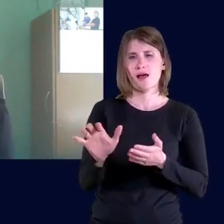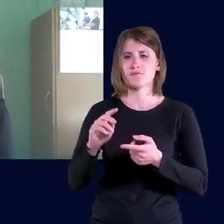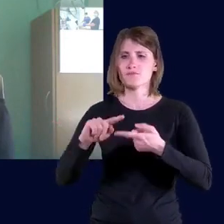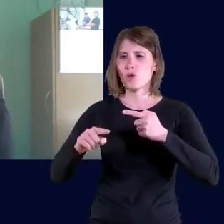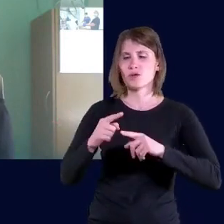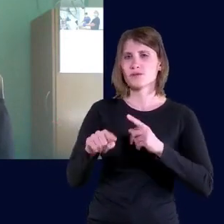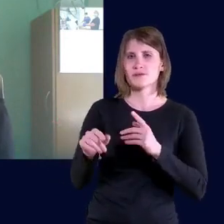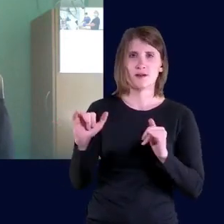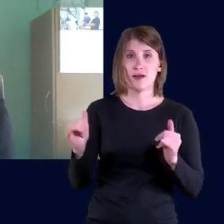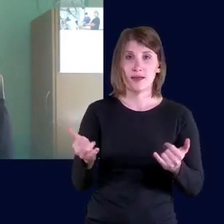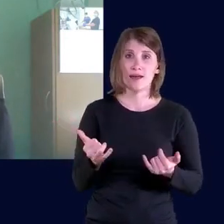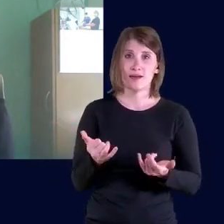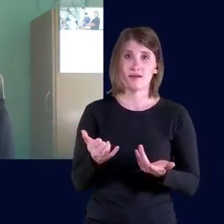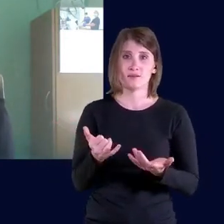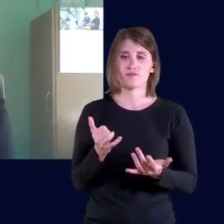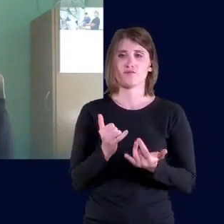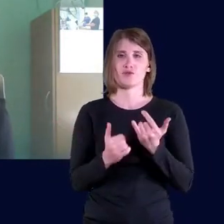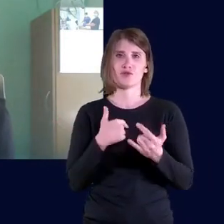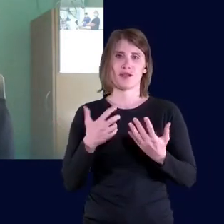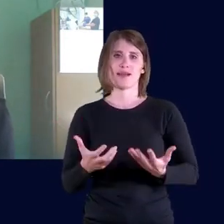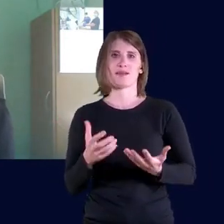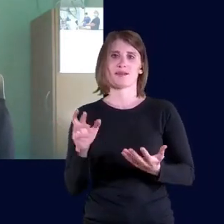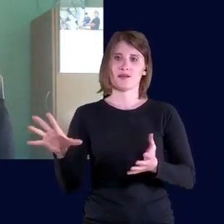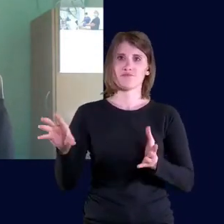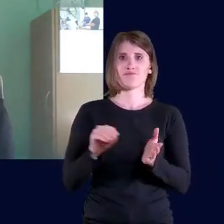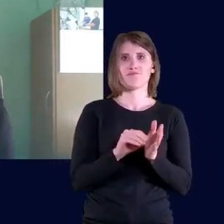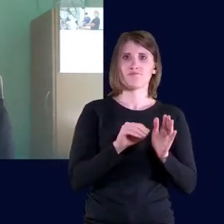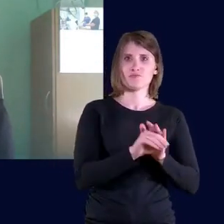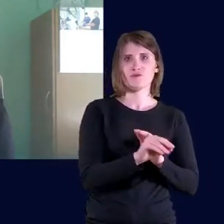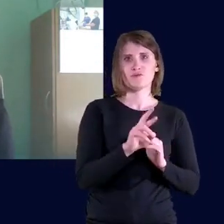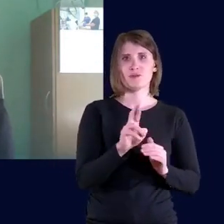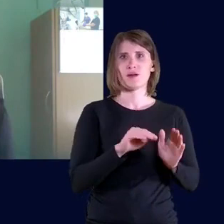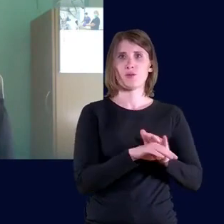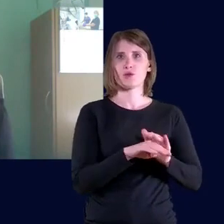można umieścić repozytorium że